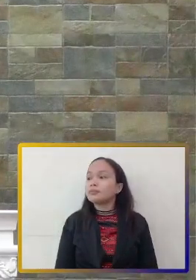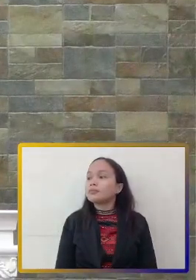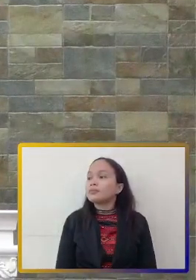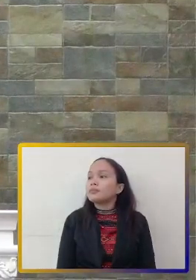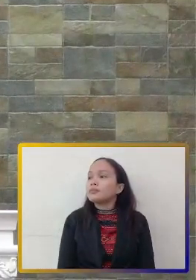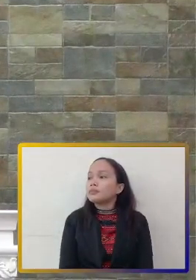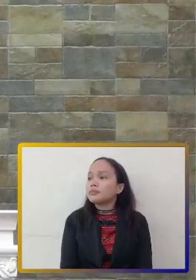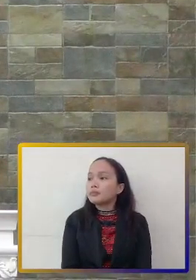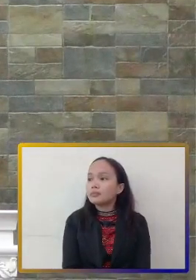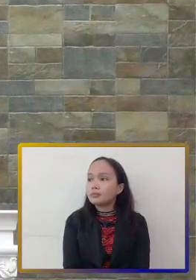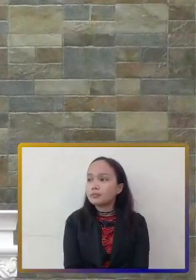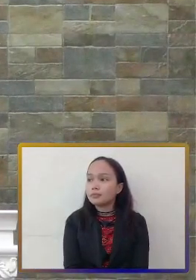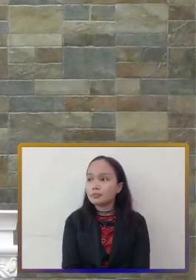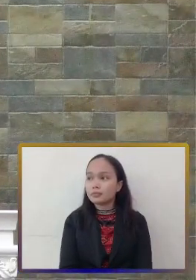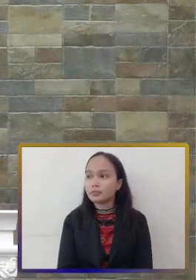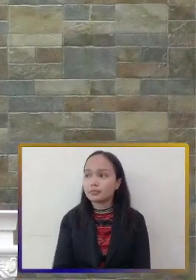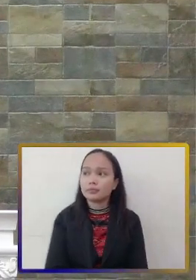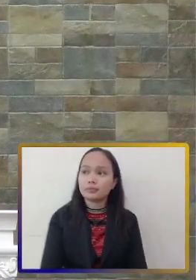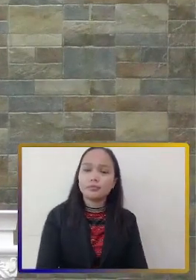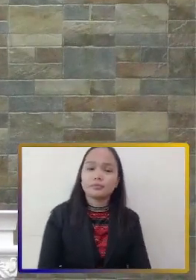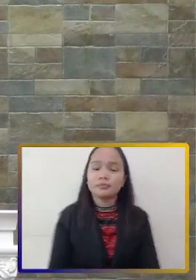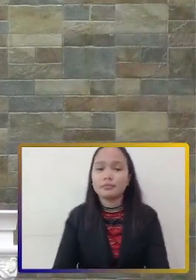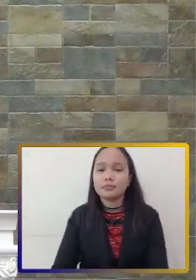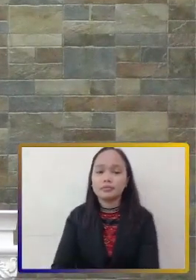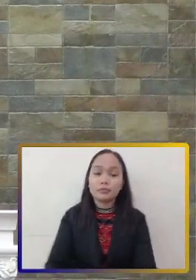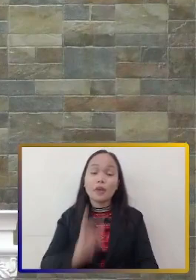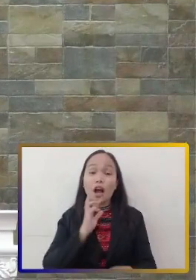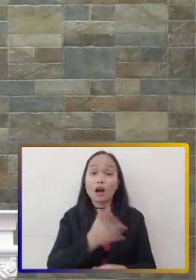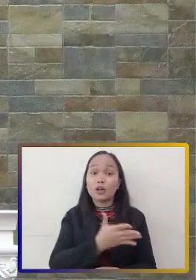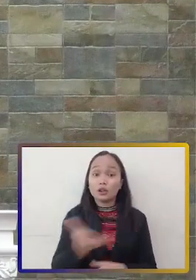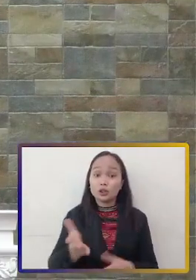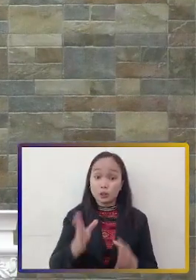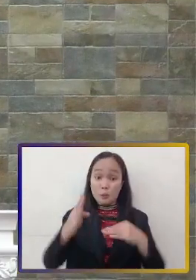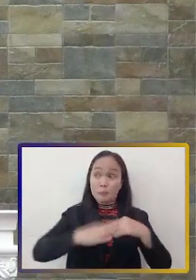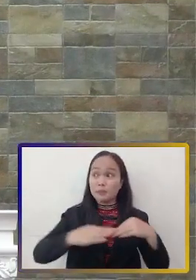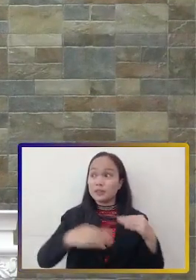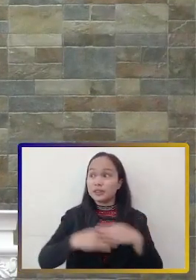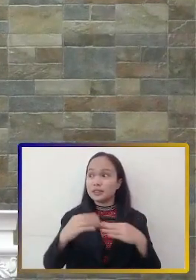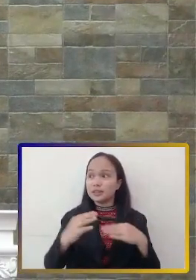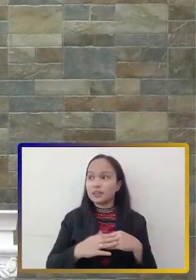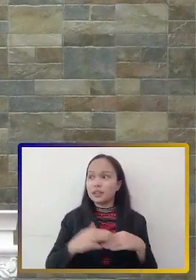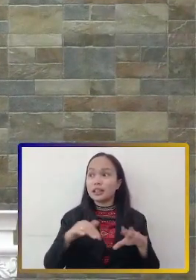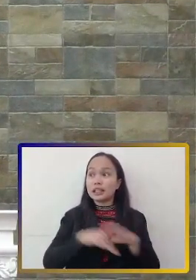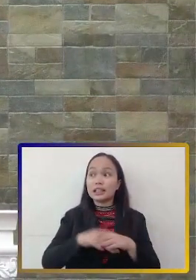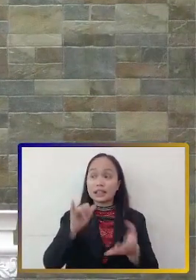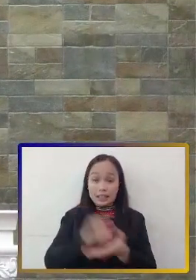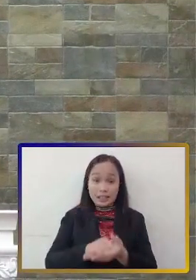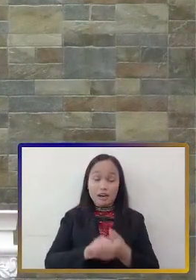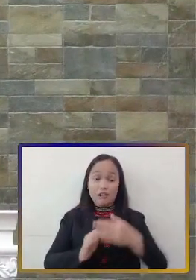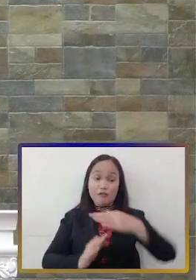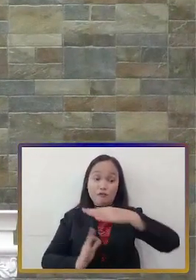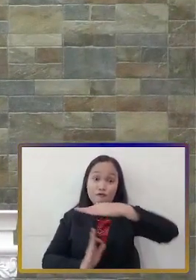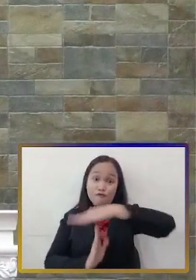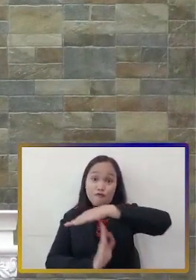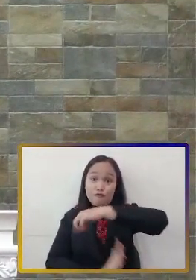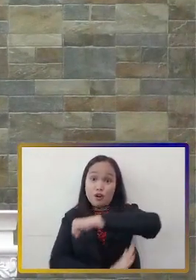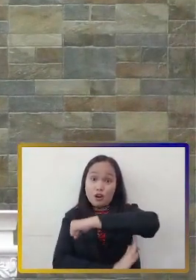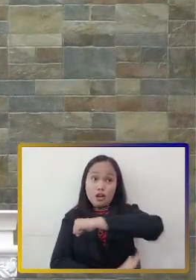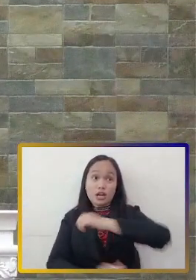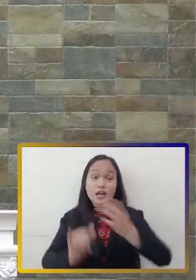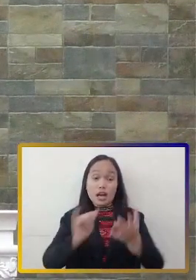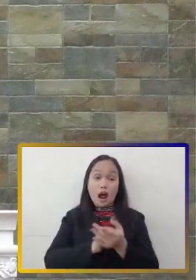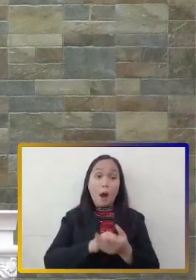Are you building in that foundation that the Apostle Paul laid and he